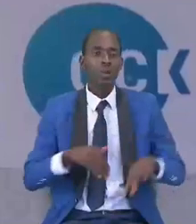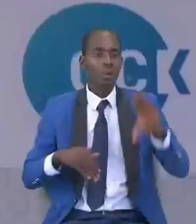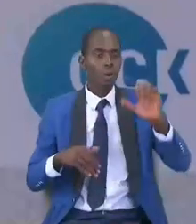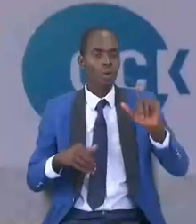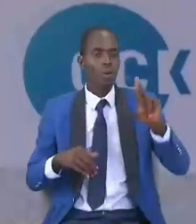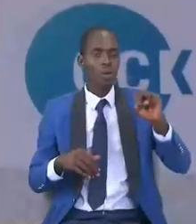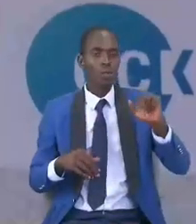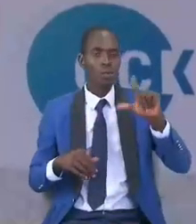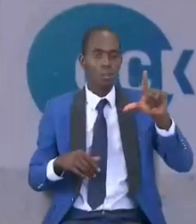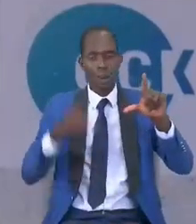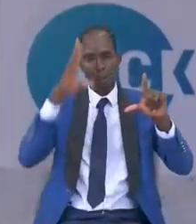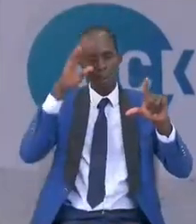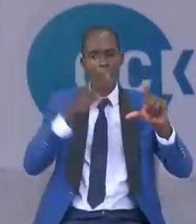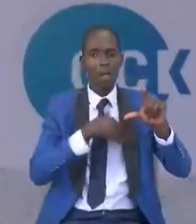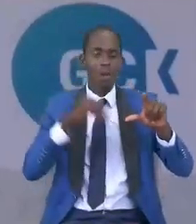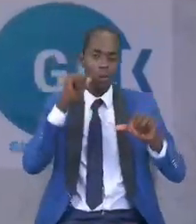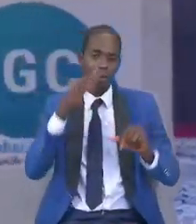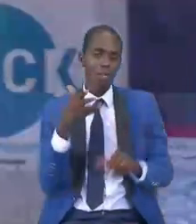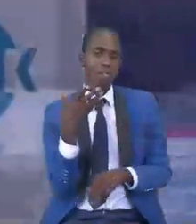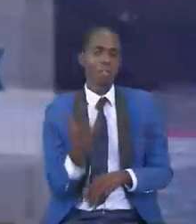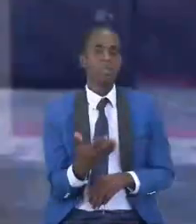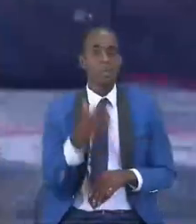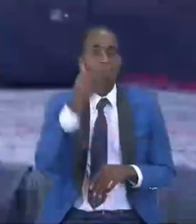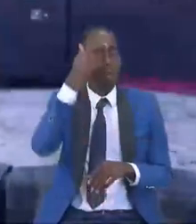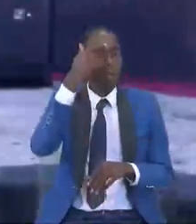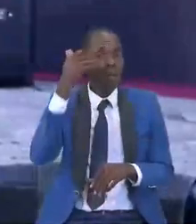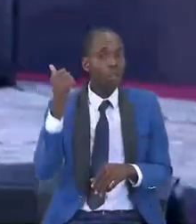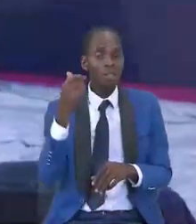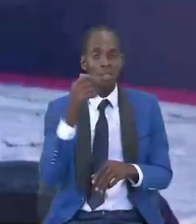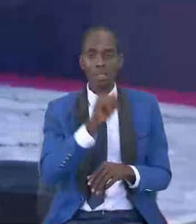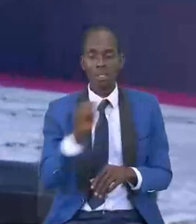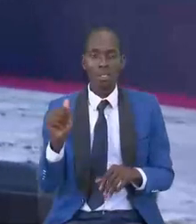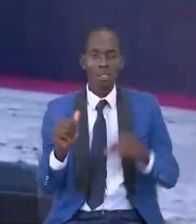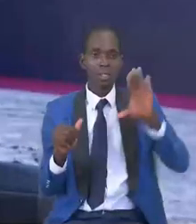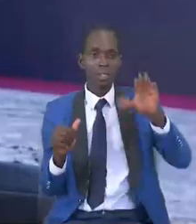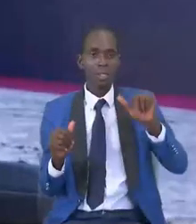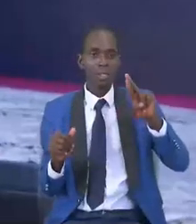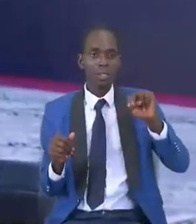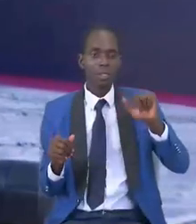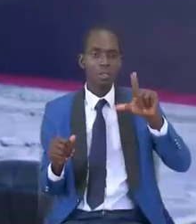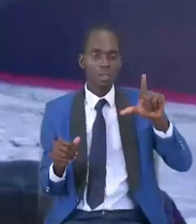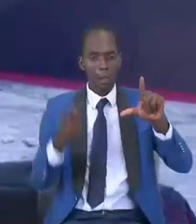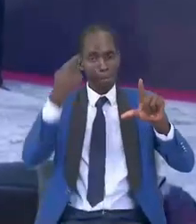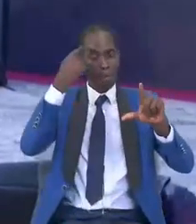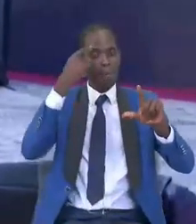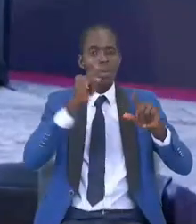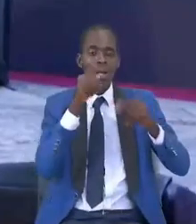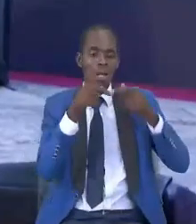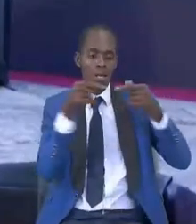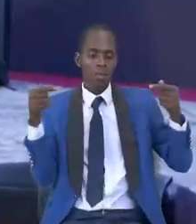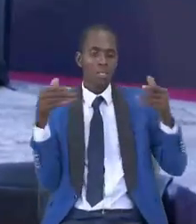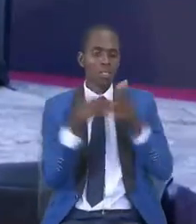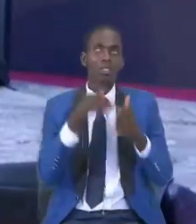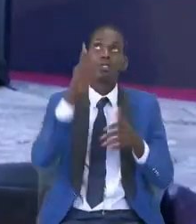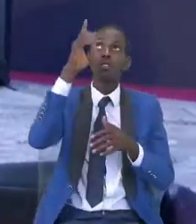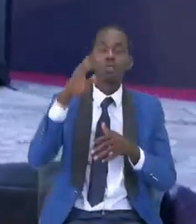l'homme charnel. Ça, c'est une femme charnelle là-bas. Ça, c'est l'esprit charnel. Parce que l'affection de la chair est inimitié